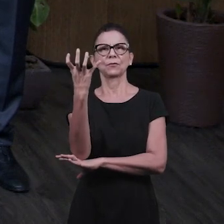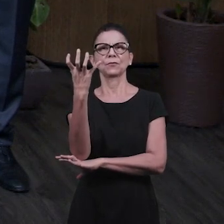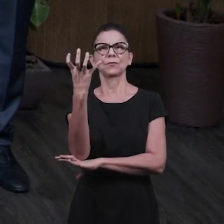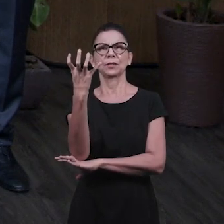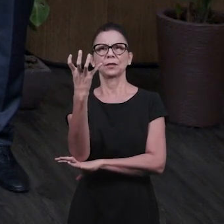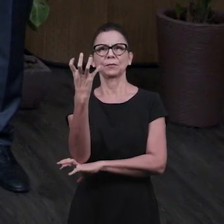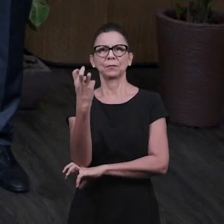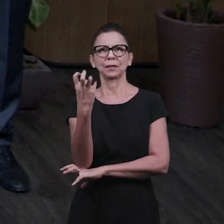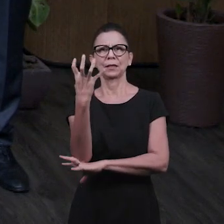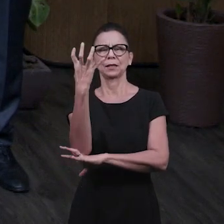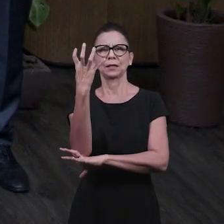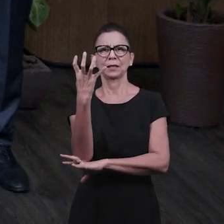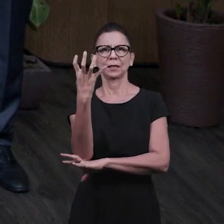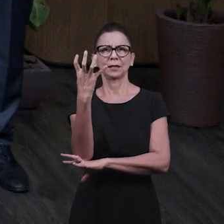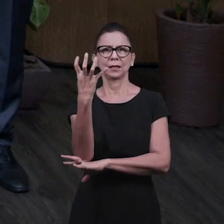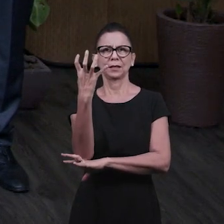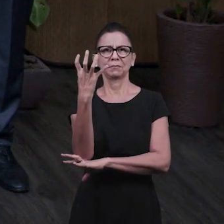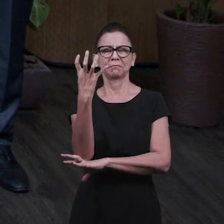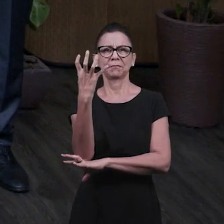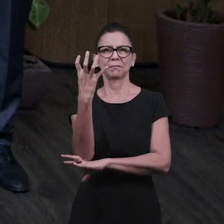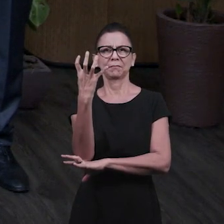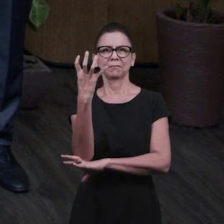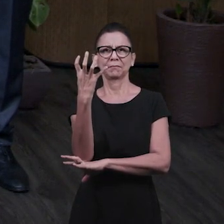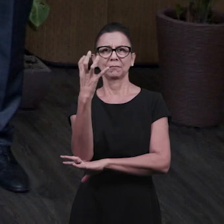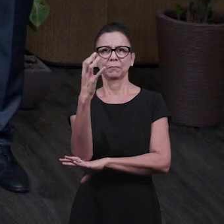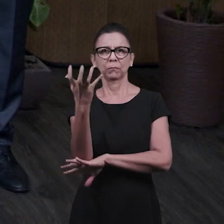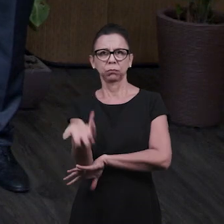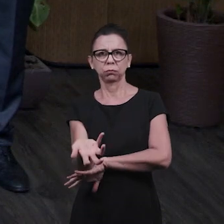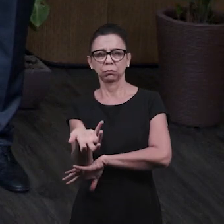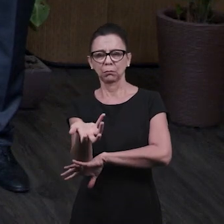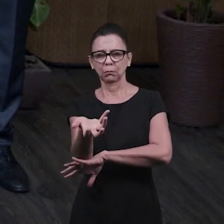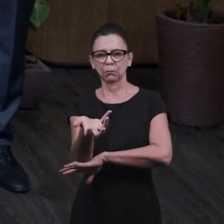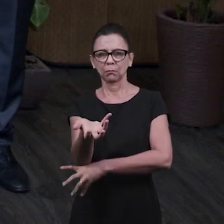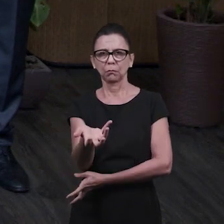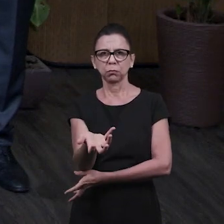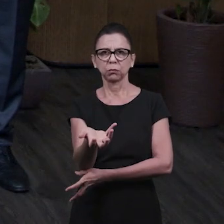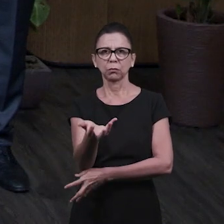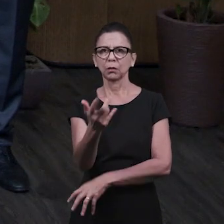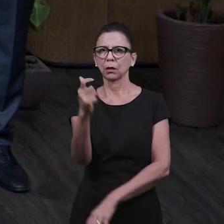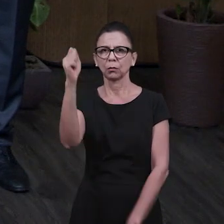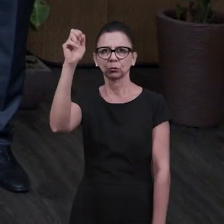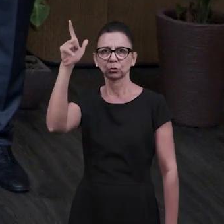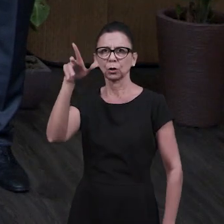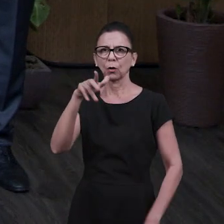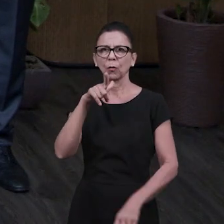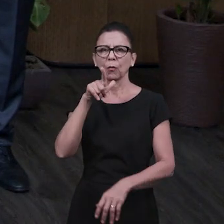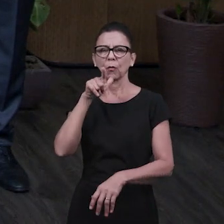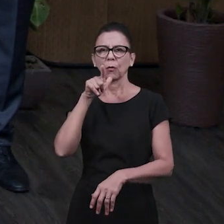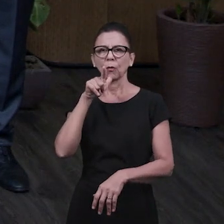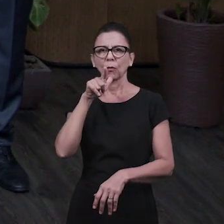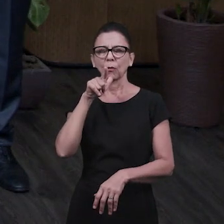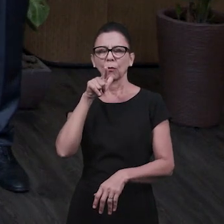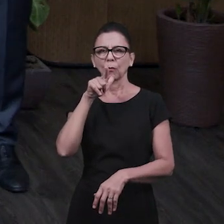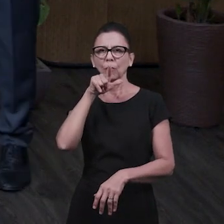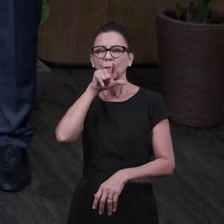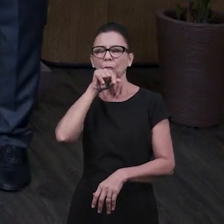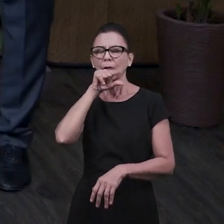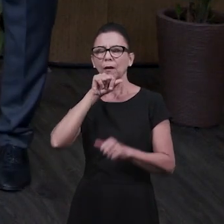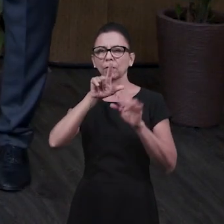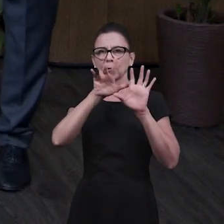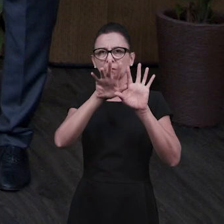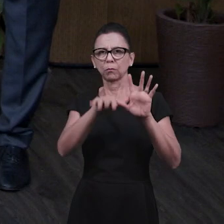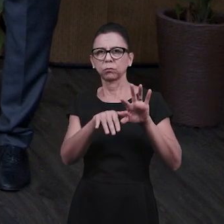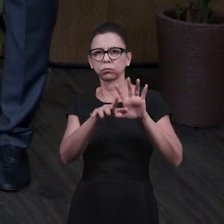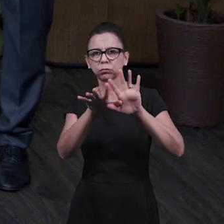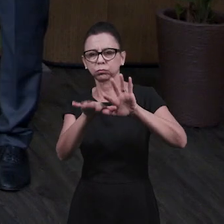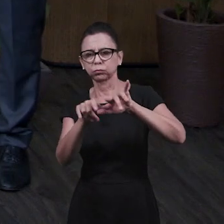à tout genre d'attaque des aves, enfin des oiseaux du ciel, et elle